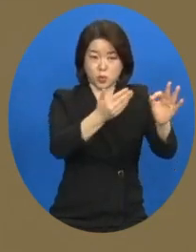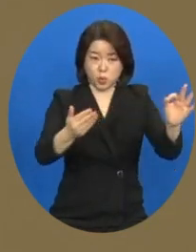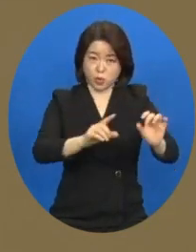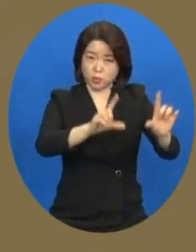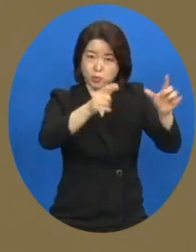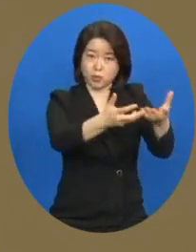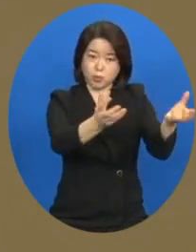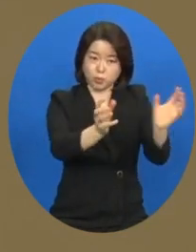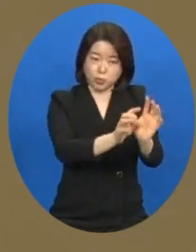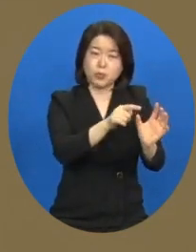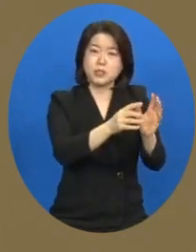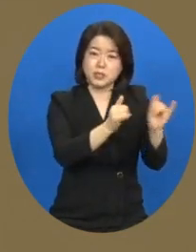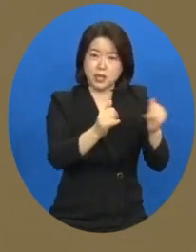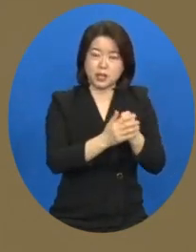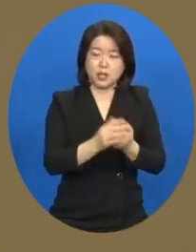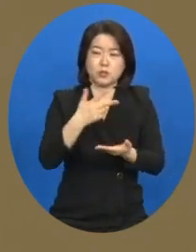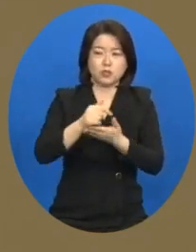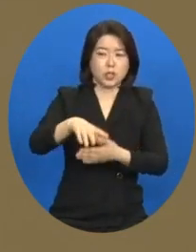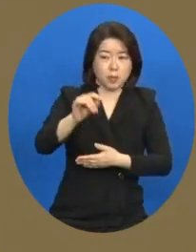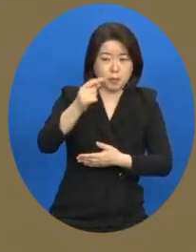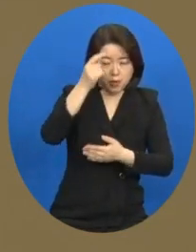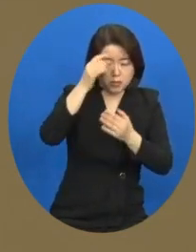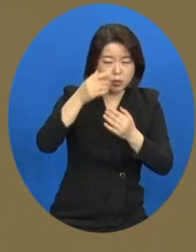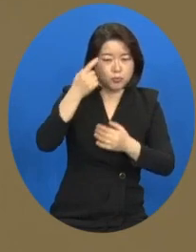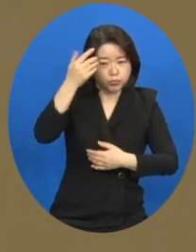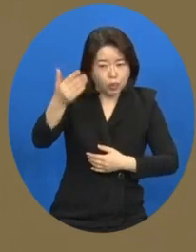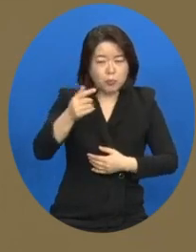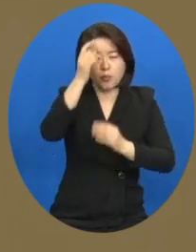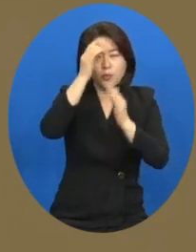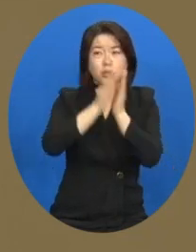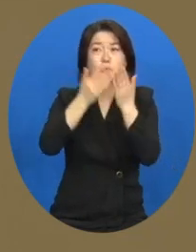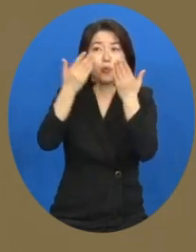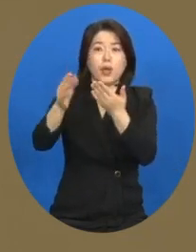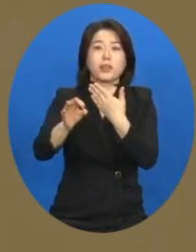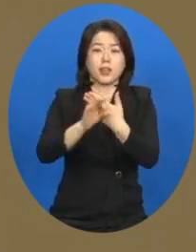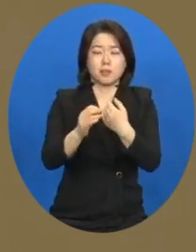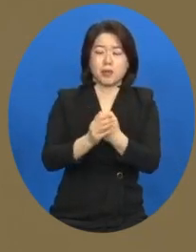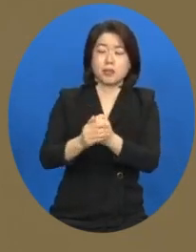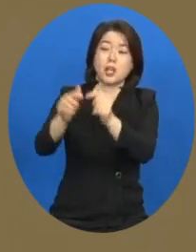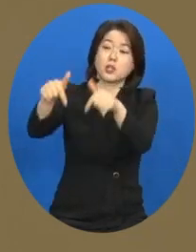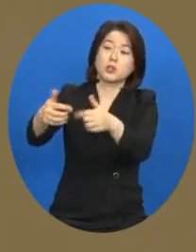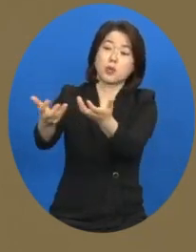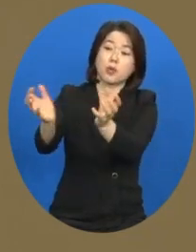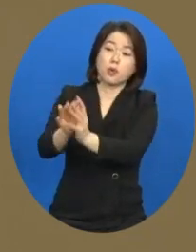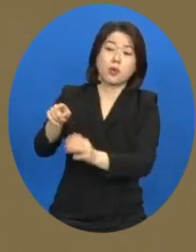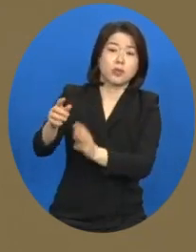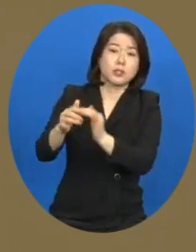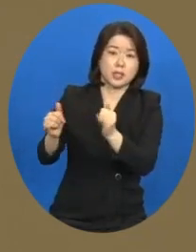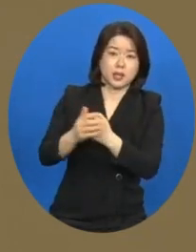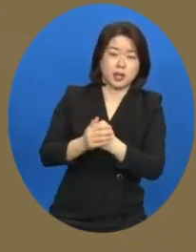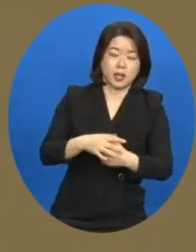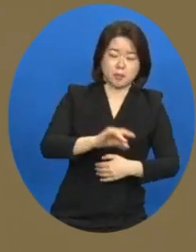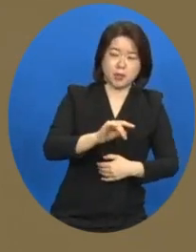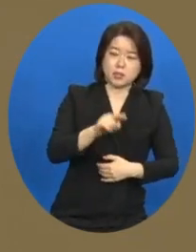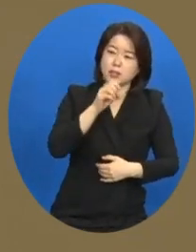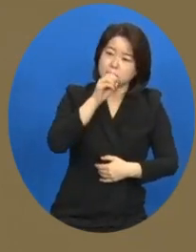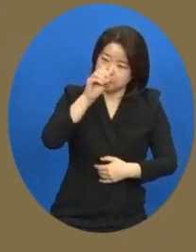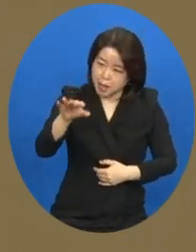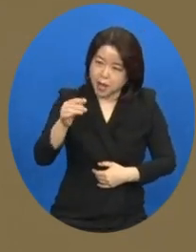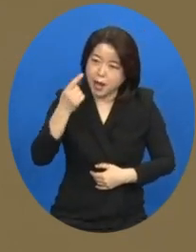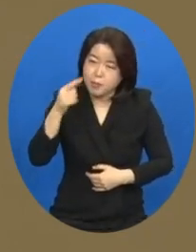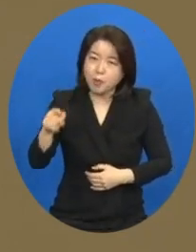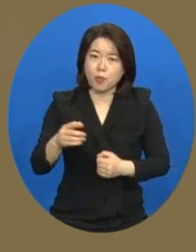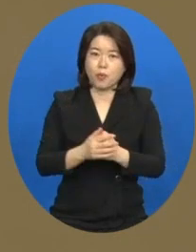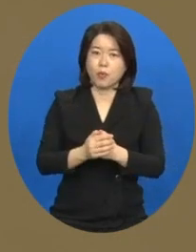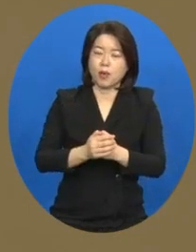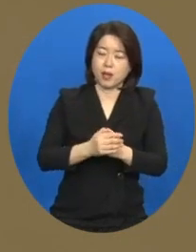사람들, 주님께 먼저 묻고 기도했다면 아마 서쪽 지파 사람들에게 먼저 그 이야기를 하고